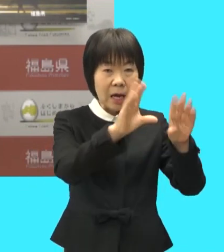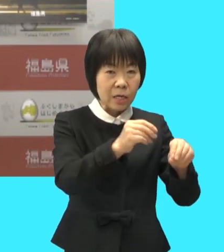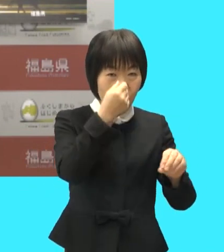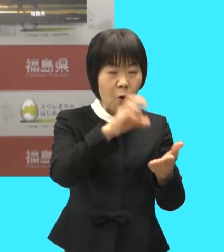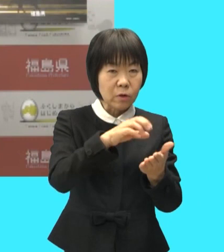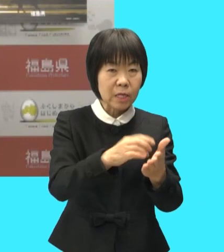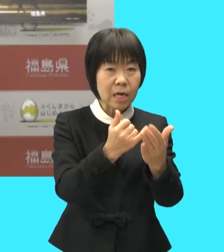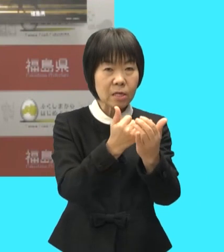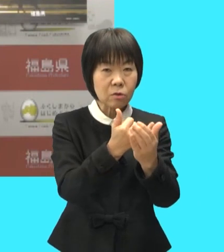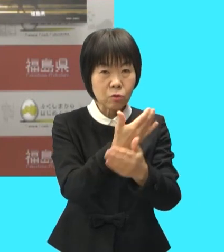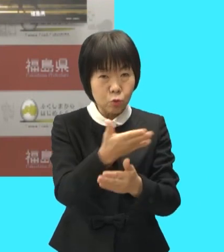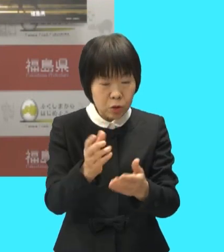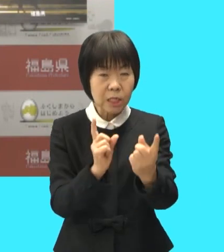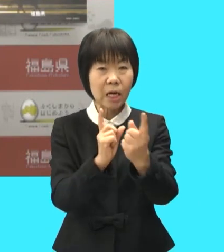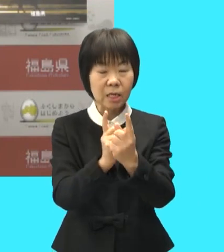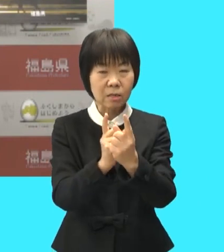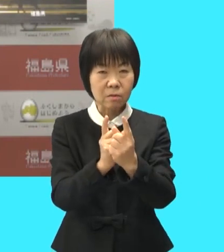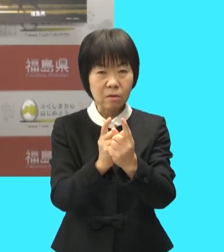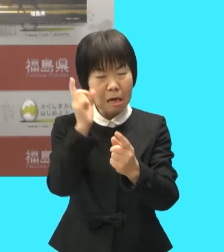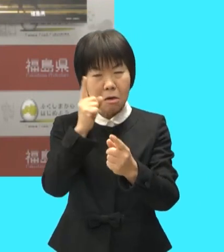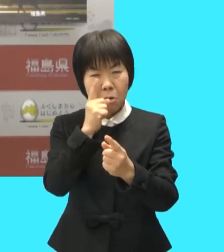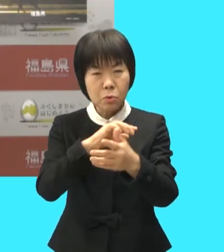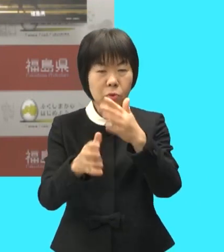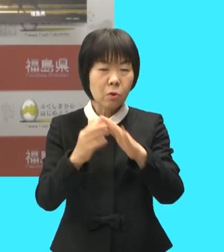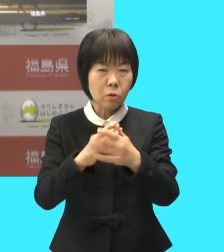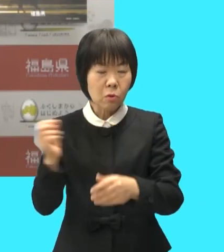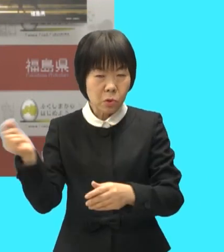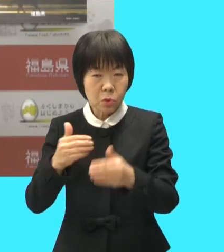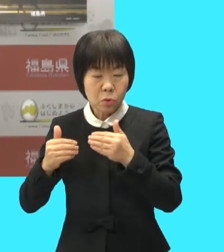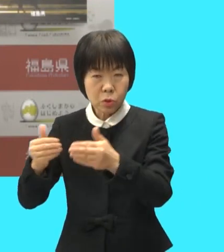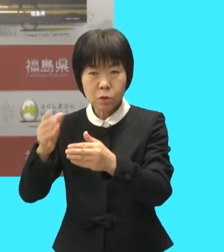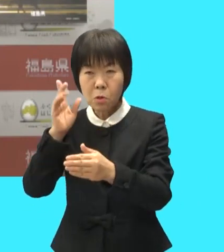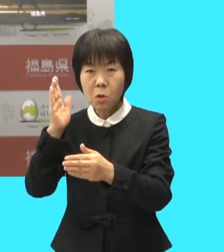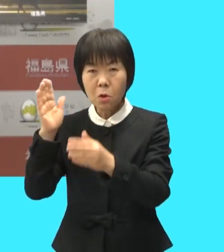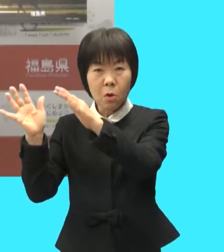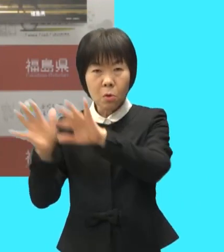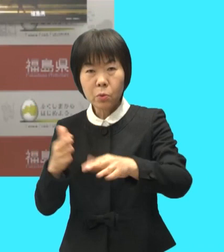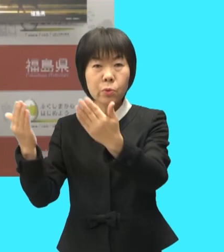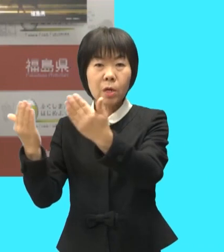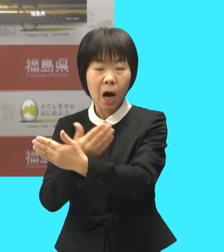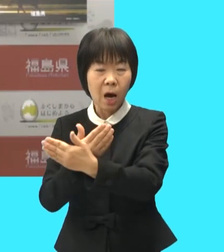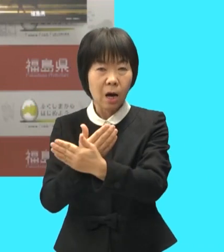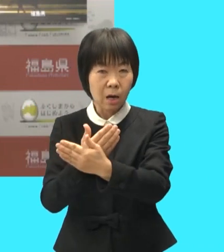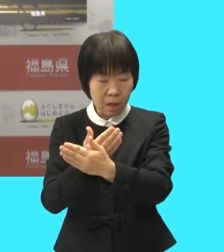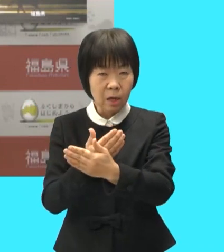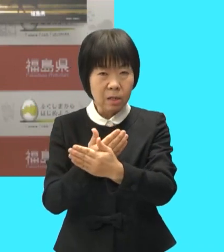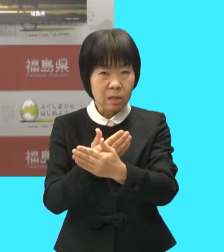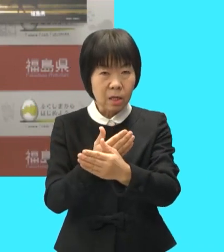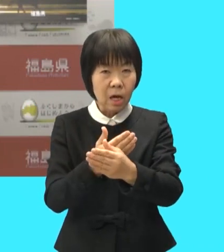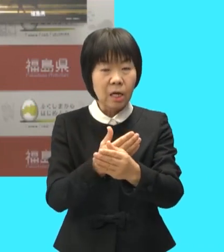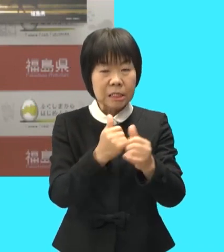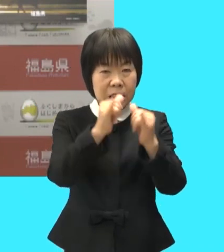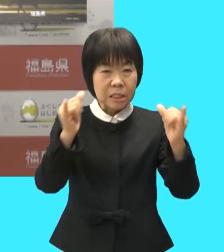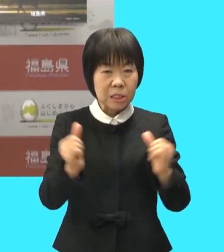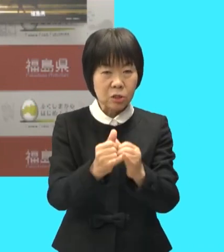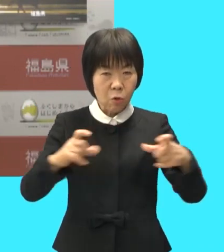対策、根強い風評との急速に進む風化、さらには人口減少